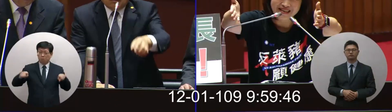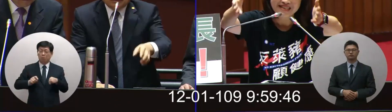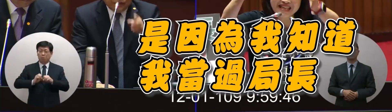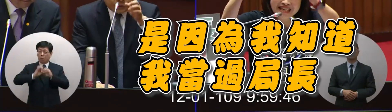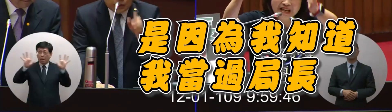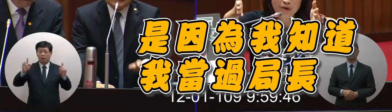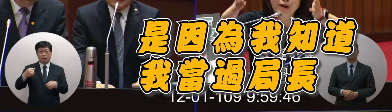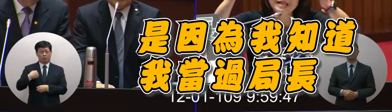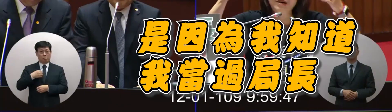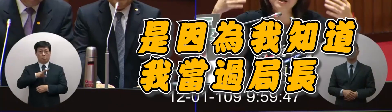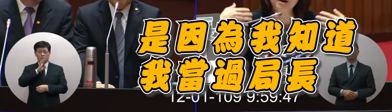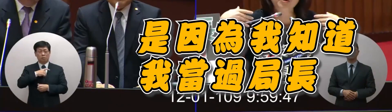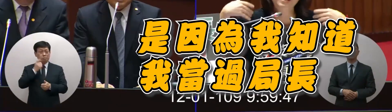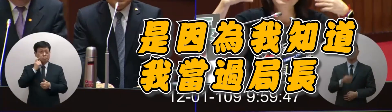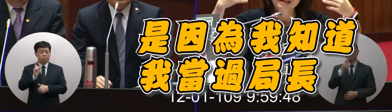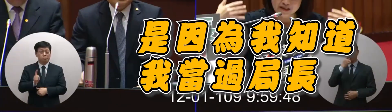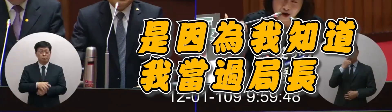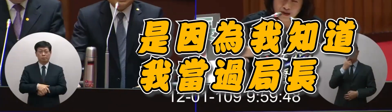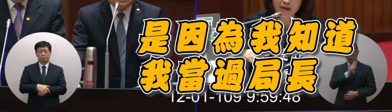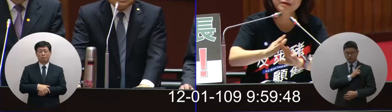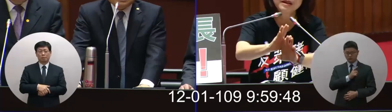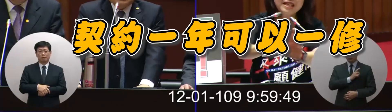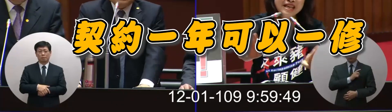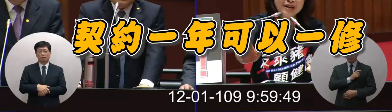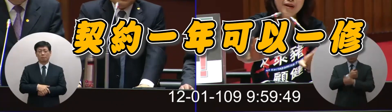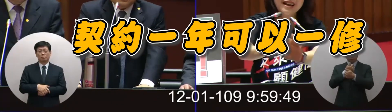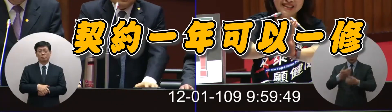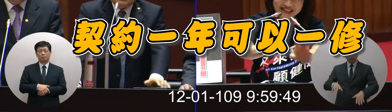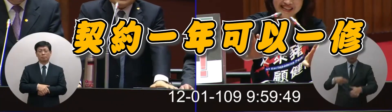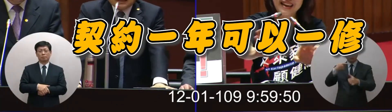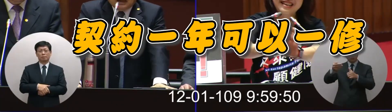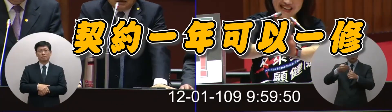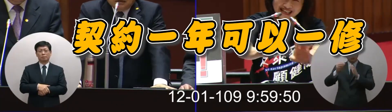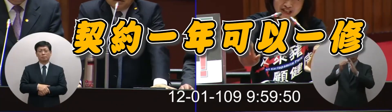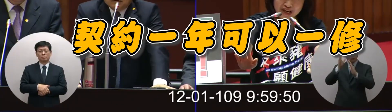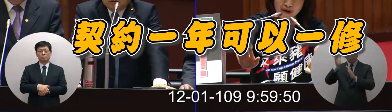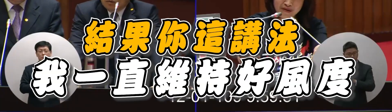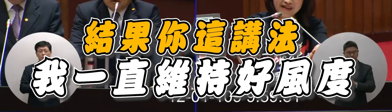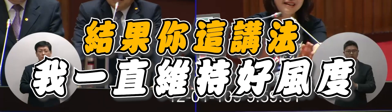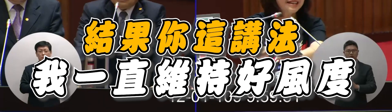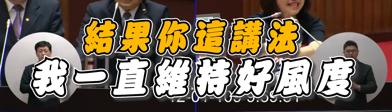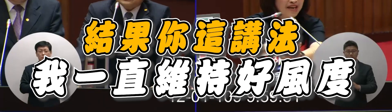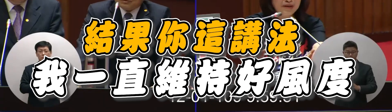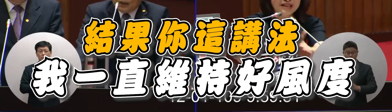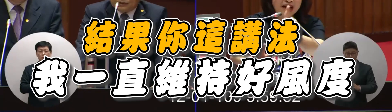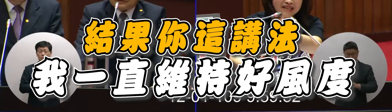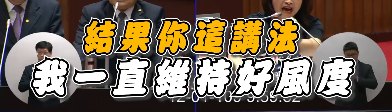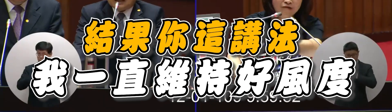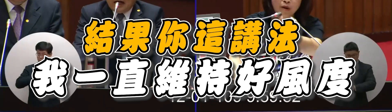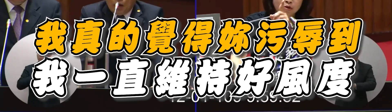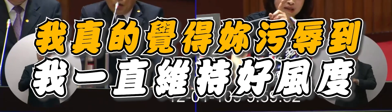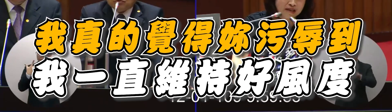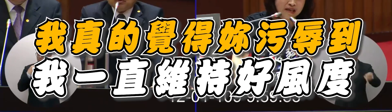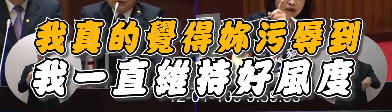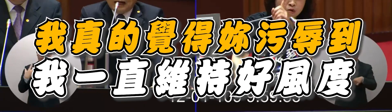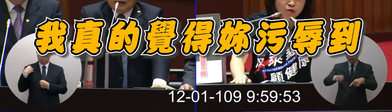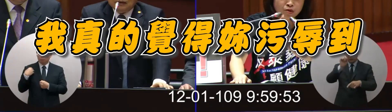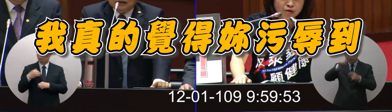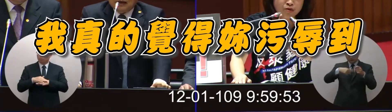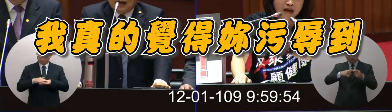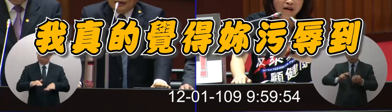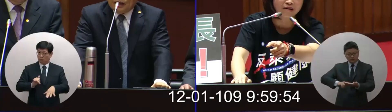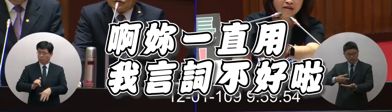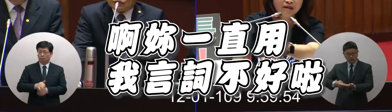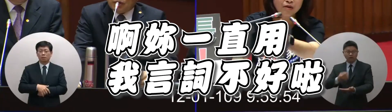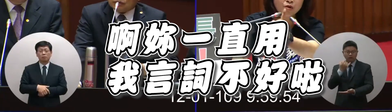骗， 还我 是因为我才我做过九定契约一年可以一修， 这个、我 结果你这样讲法，我觉得你真的侮